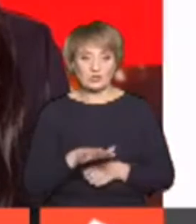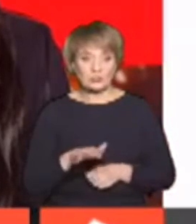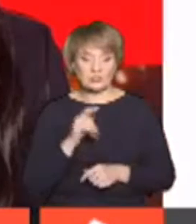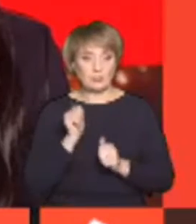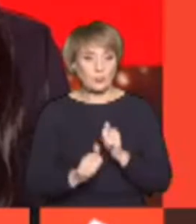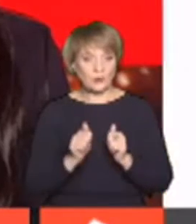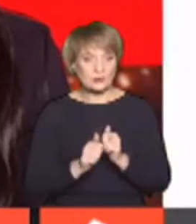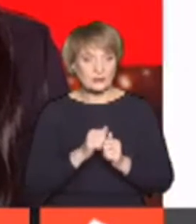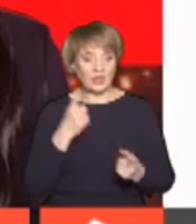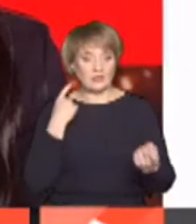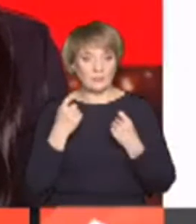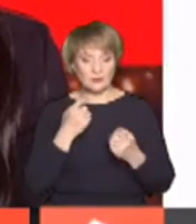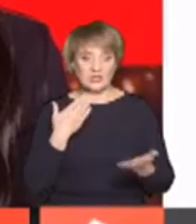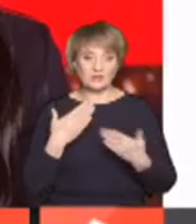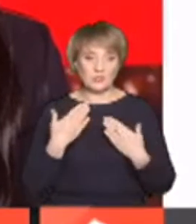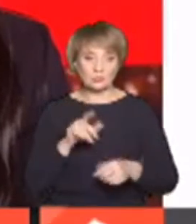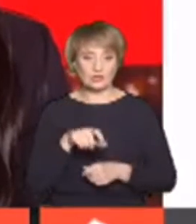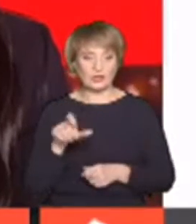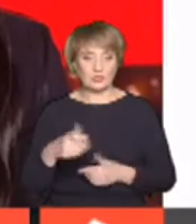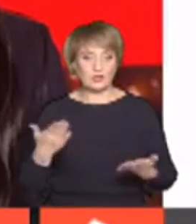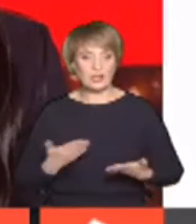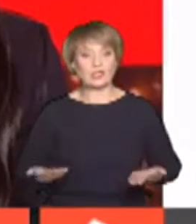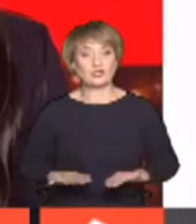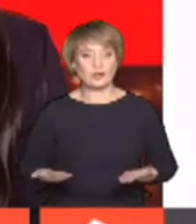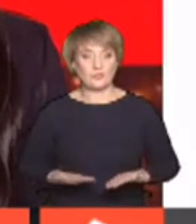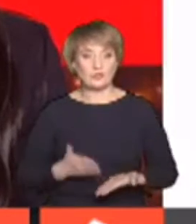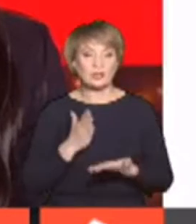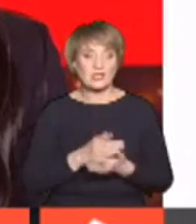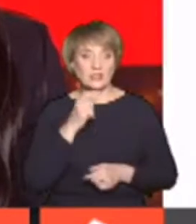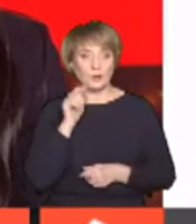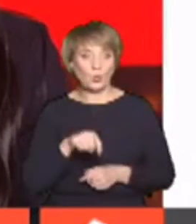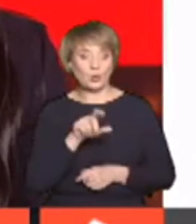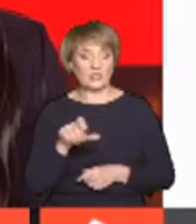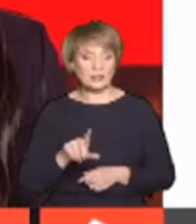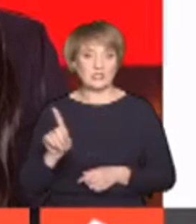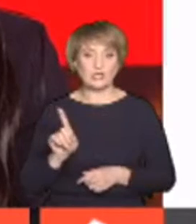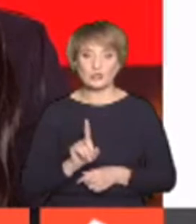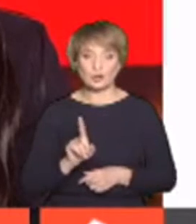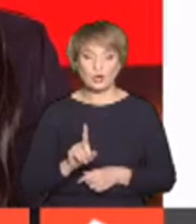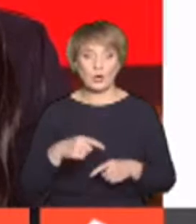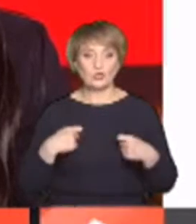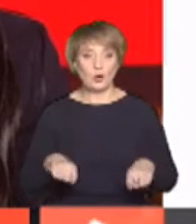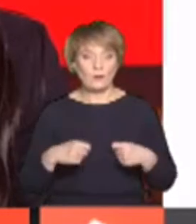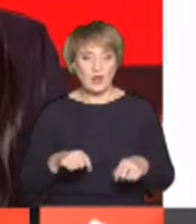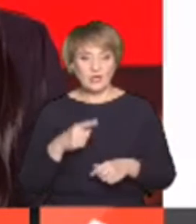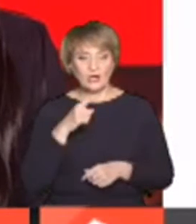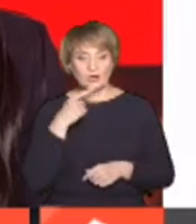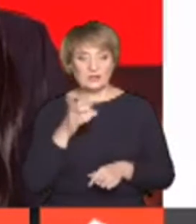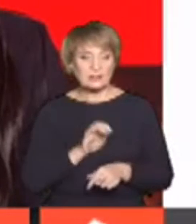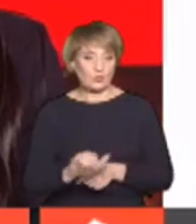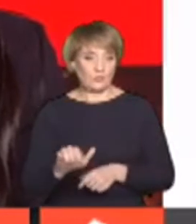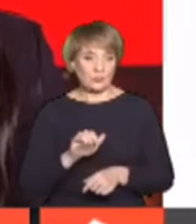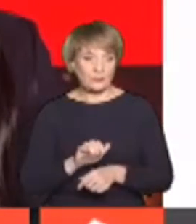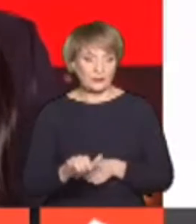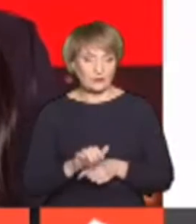приходить інформація, бо ми спілкуємося з людьми, які там живуть, там все ж таки є українці, що товари російського